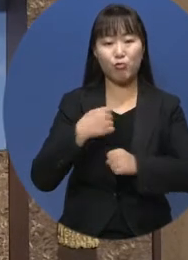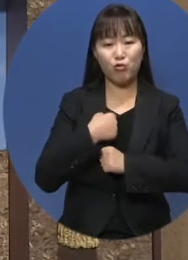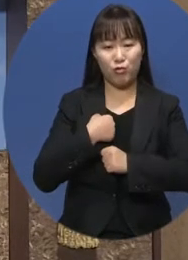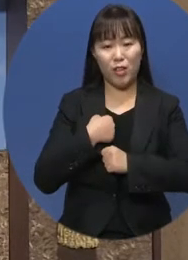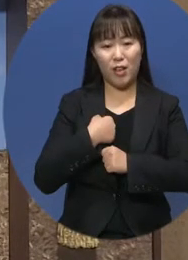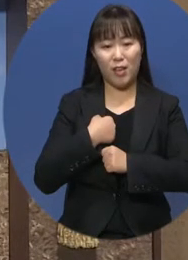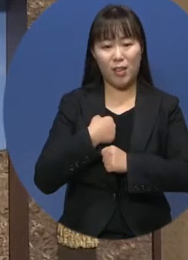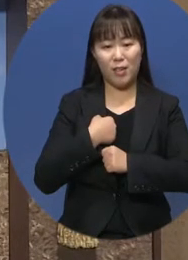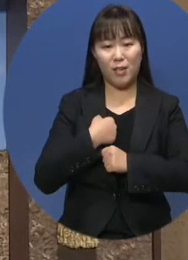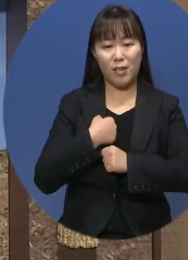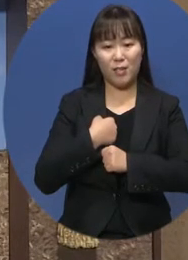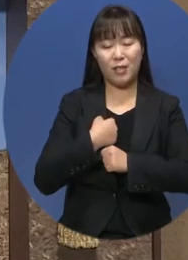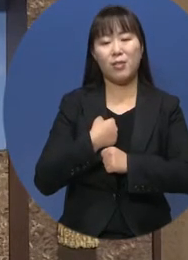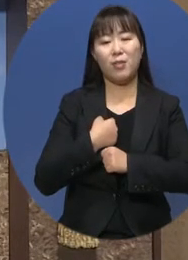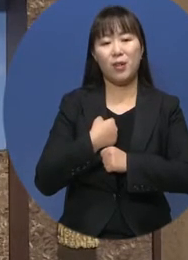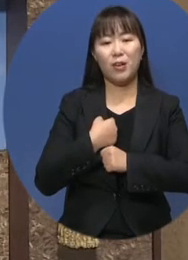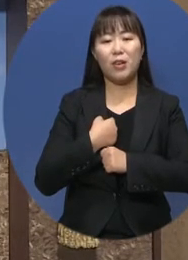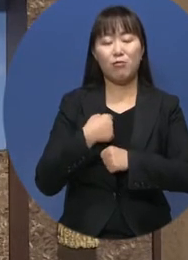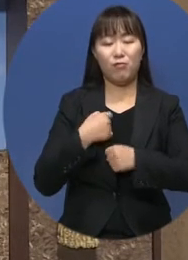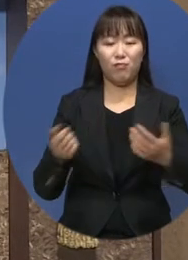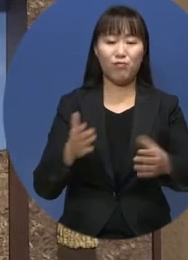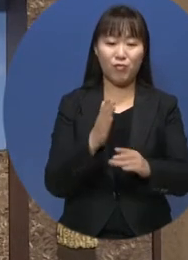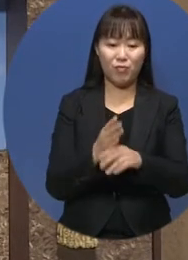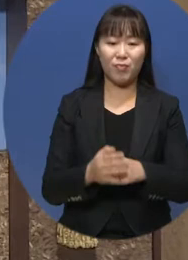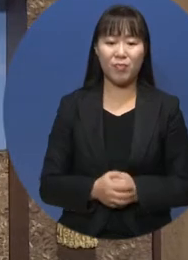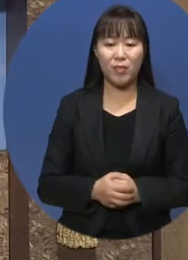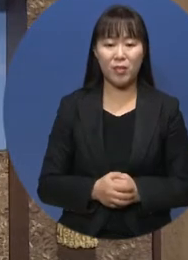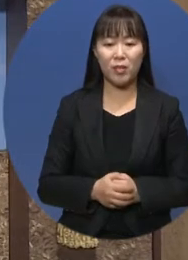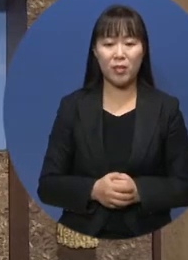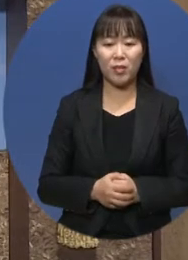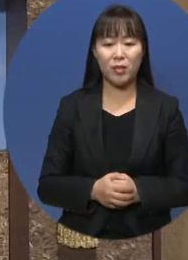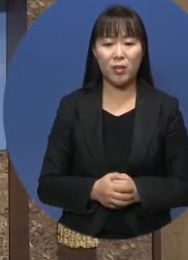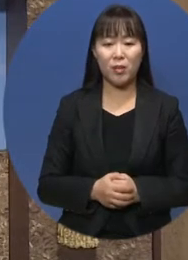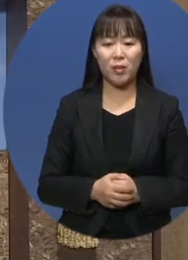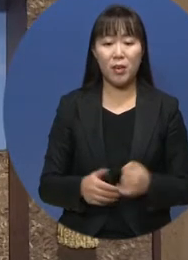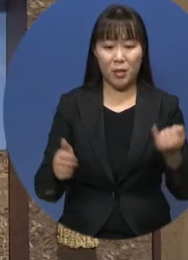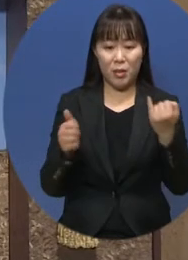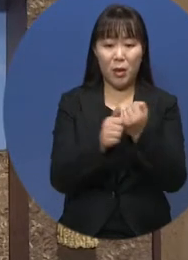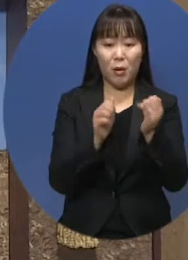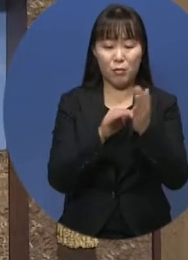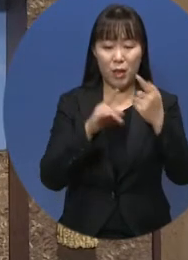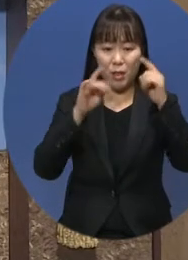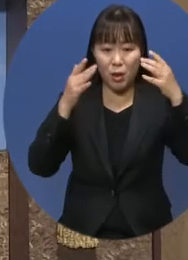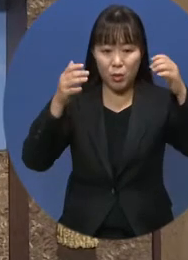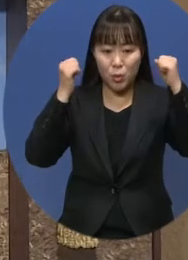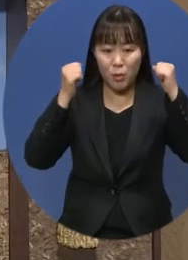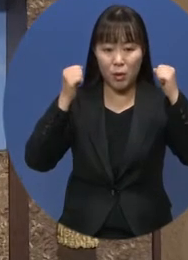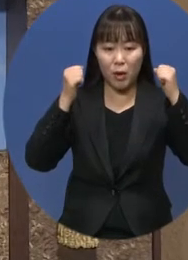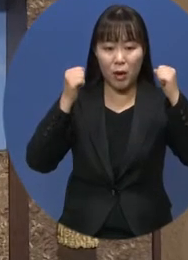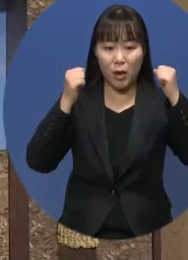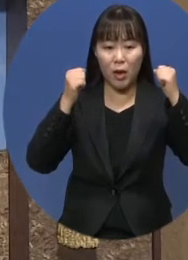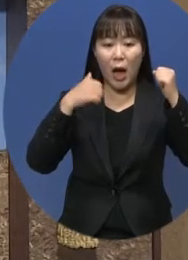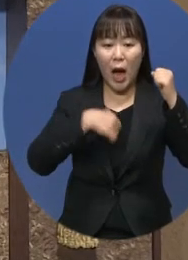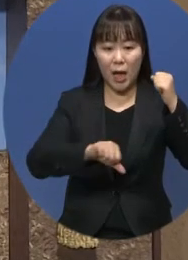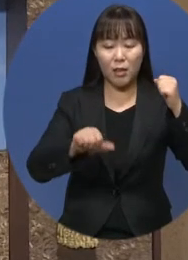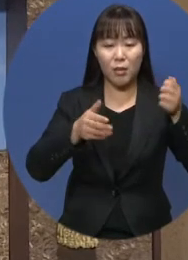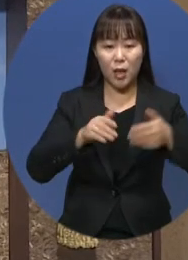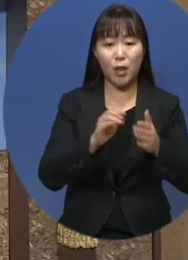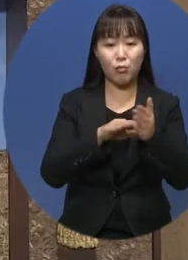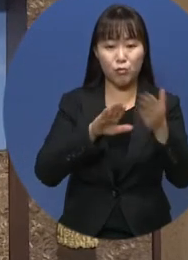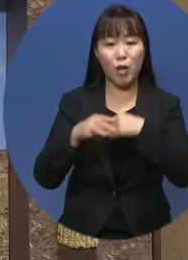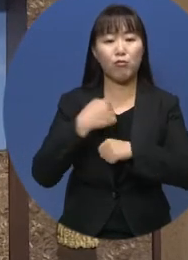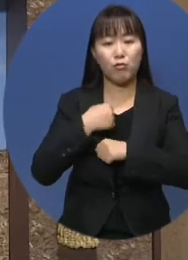있어요 우리 둘째 아들도 군대가 있는데 아 결혼하고 대학 졸업하고 아들 낳고 군대 갔거든요